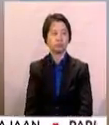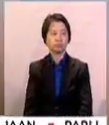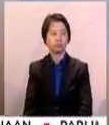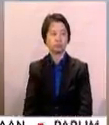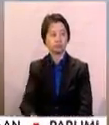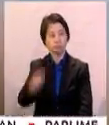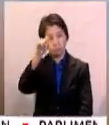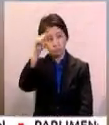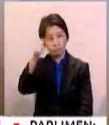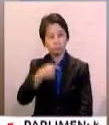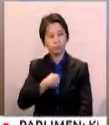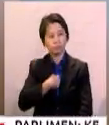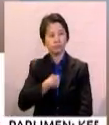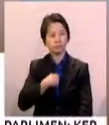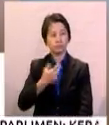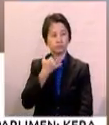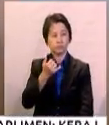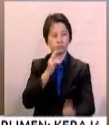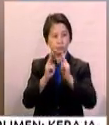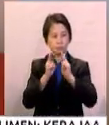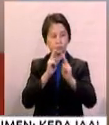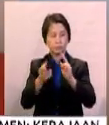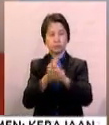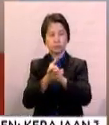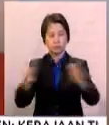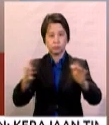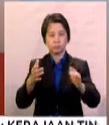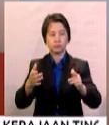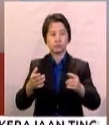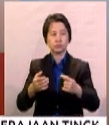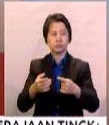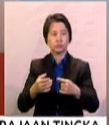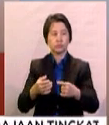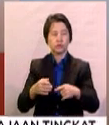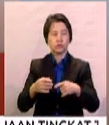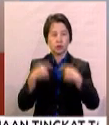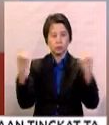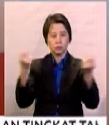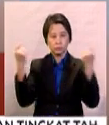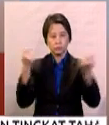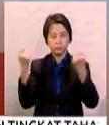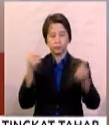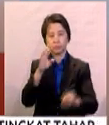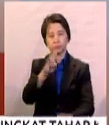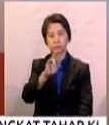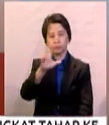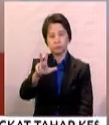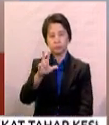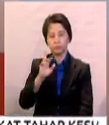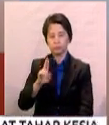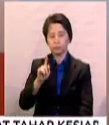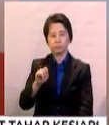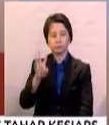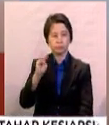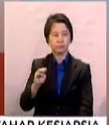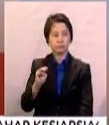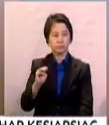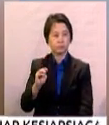Assalamualaikum, saya Nizam Lasmana ingin mengucapkan selamat menyambut ulang tahun ke-73